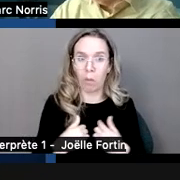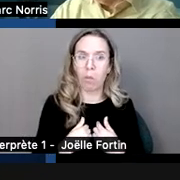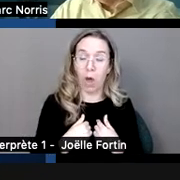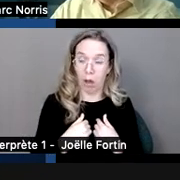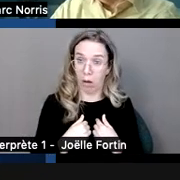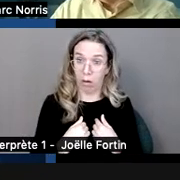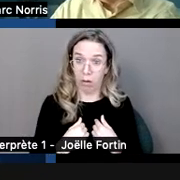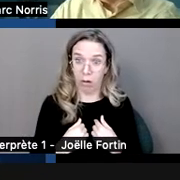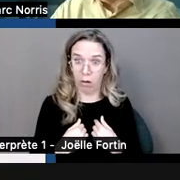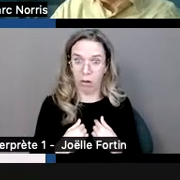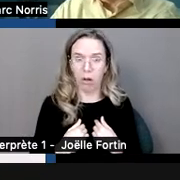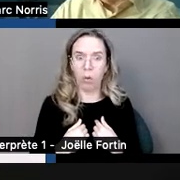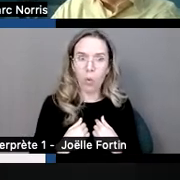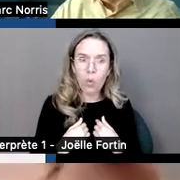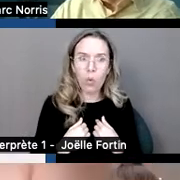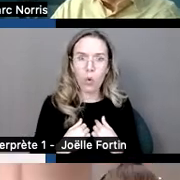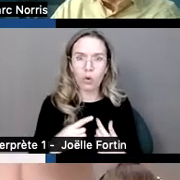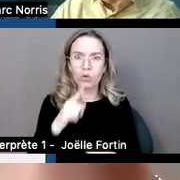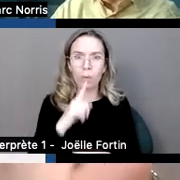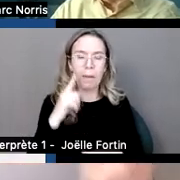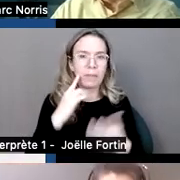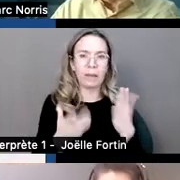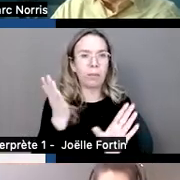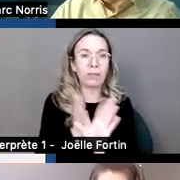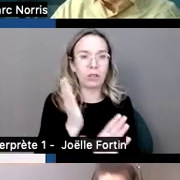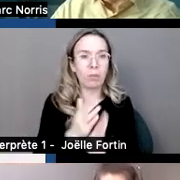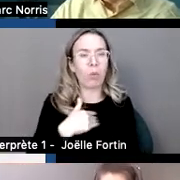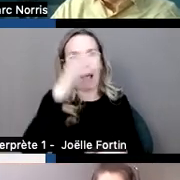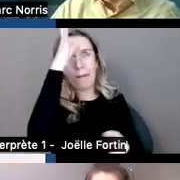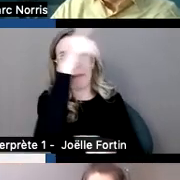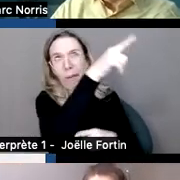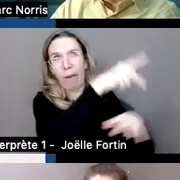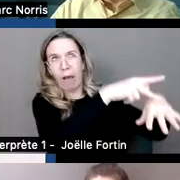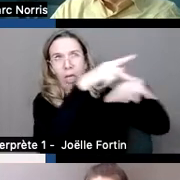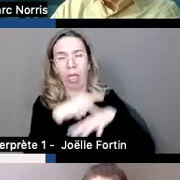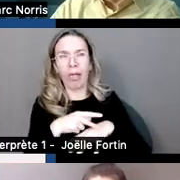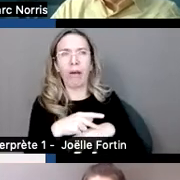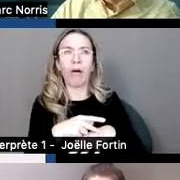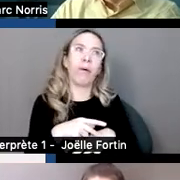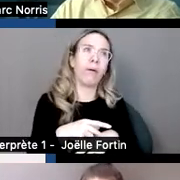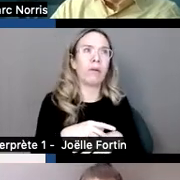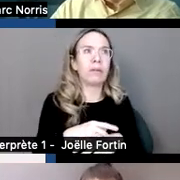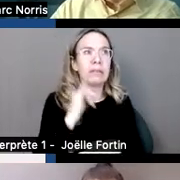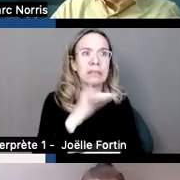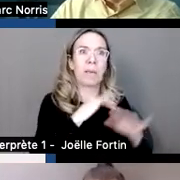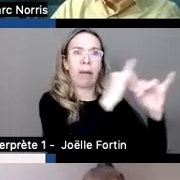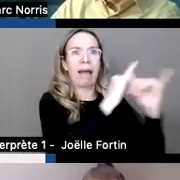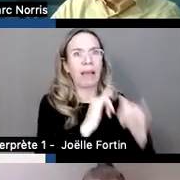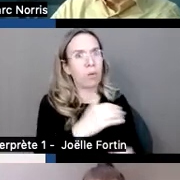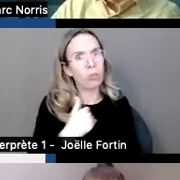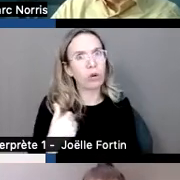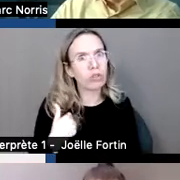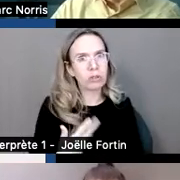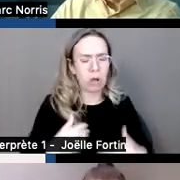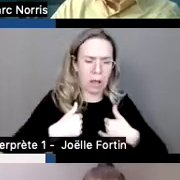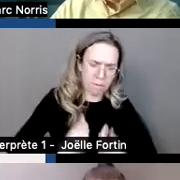la première, je me disais, ça doit être psychologique, puisque papa a ça, ce serait quand même pas de bol que j'ai la même chose, la